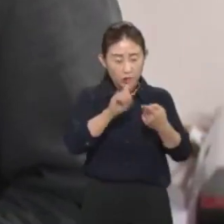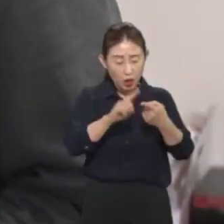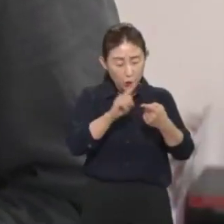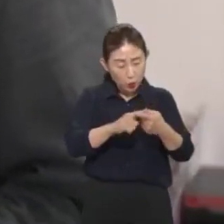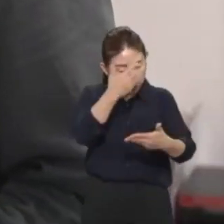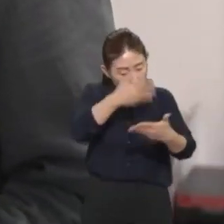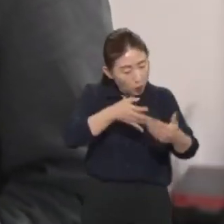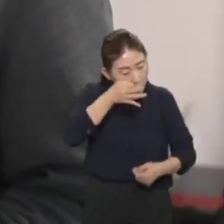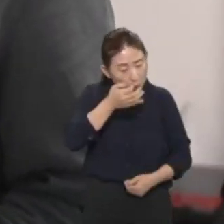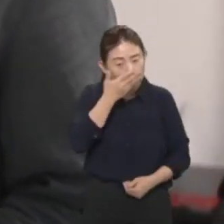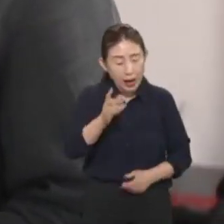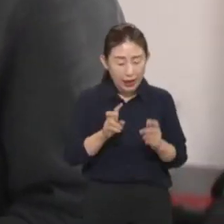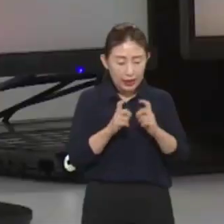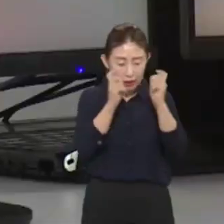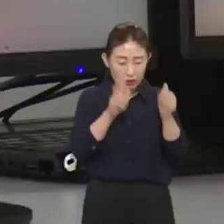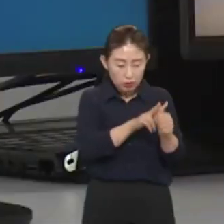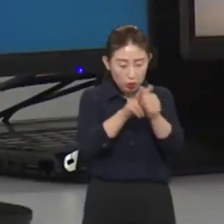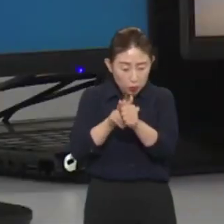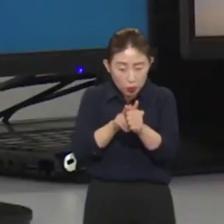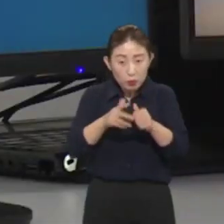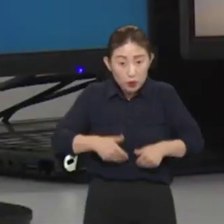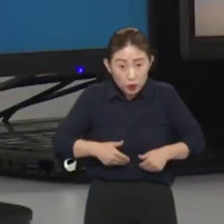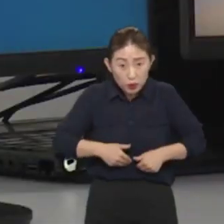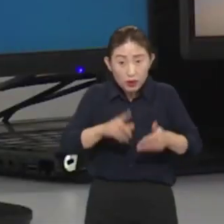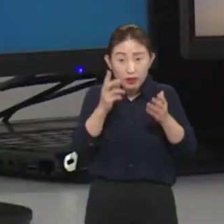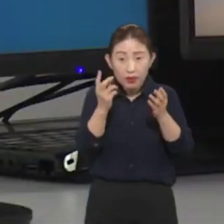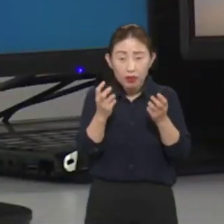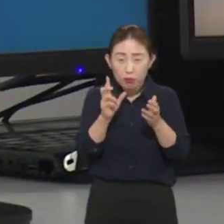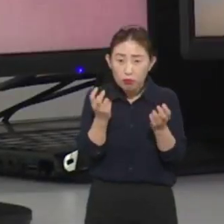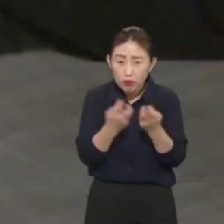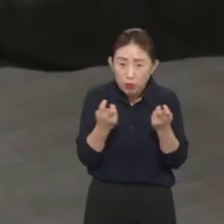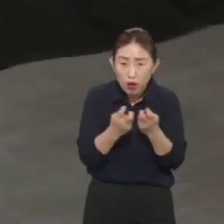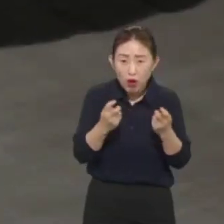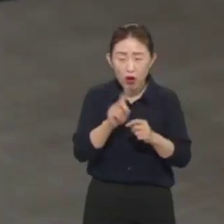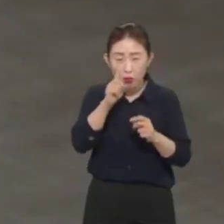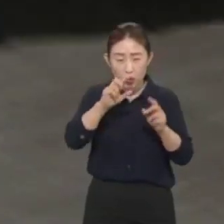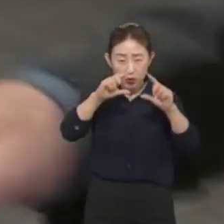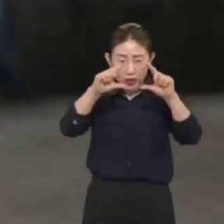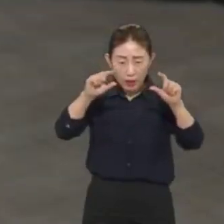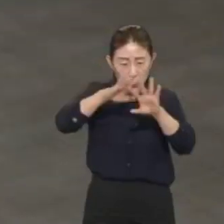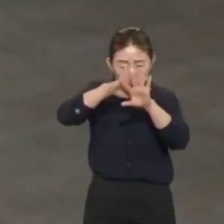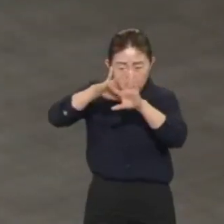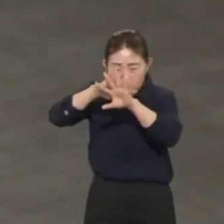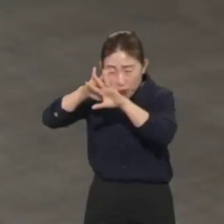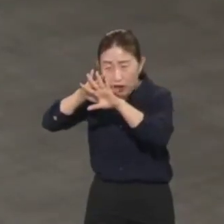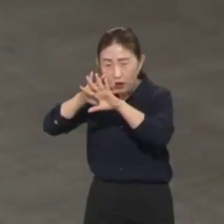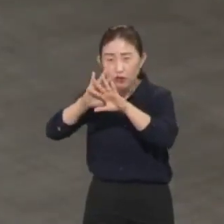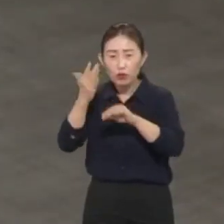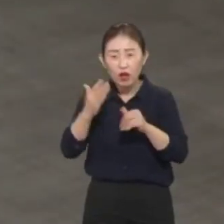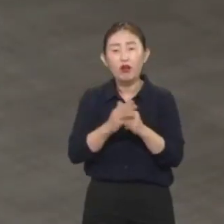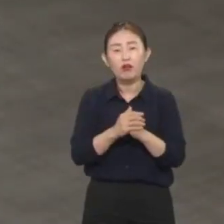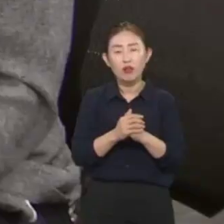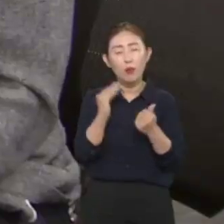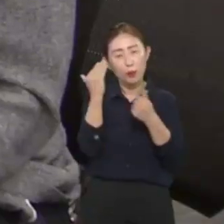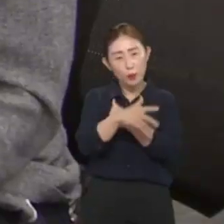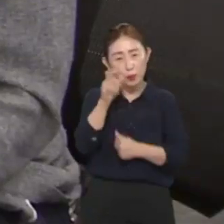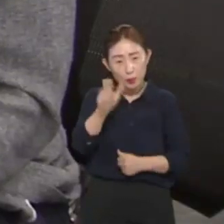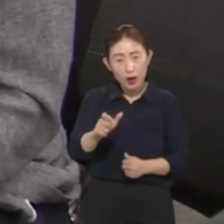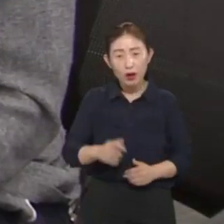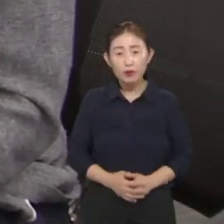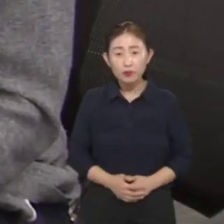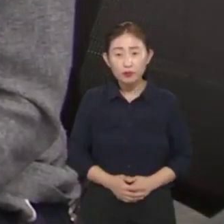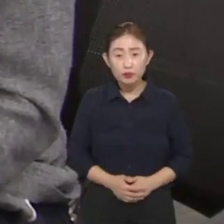수도 있고 개인정보 보호가 필요한 부분은 모자이크로 가려져 보안성을 갖춰 녹화됩니다.